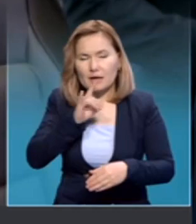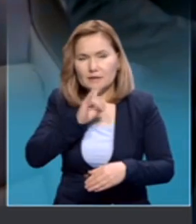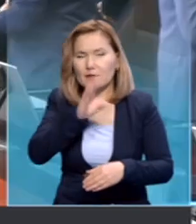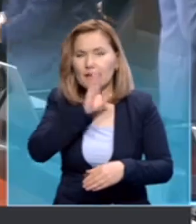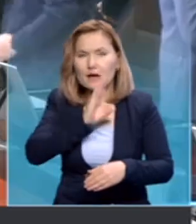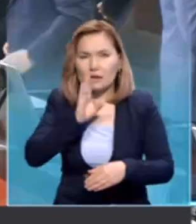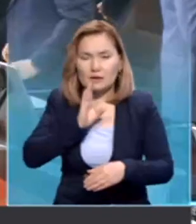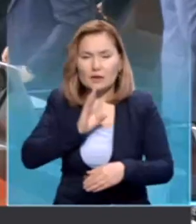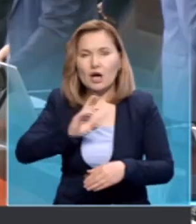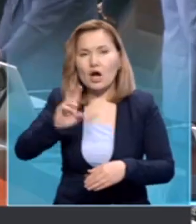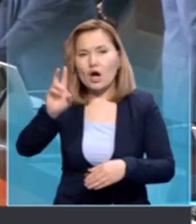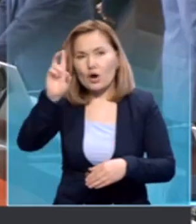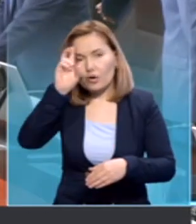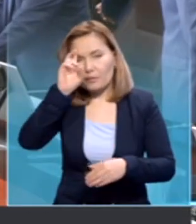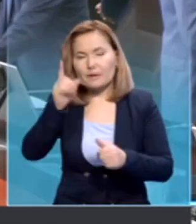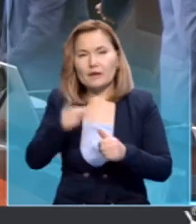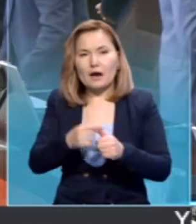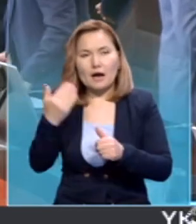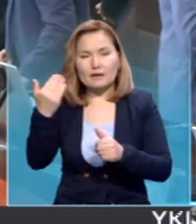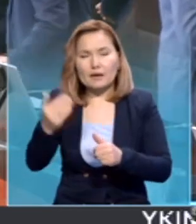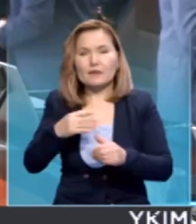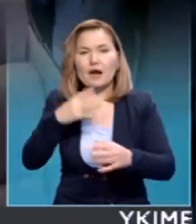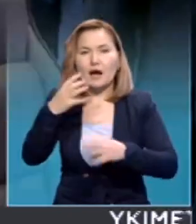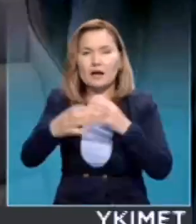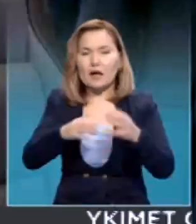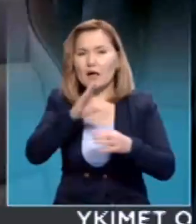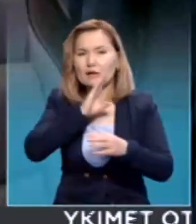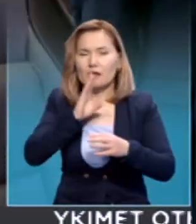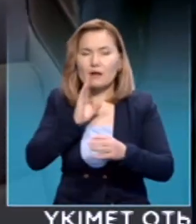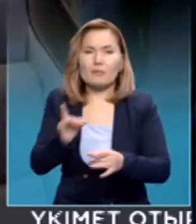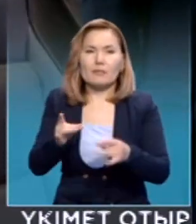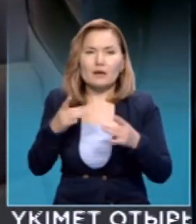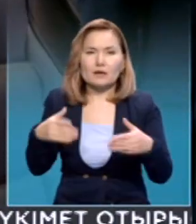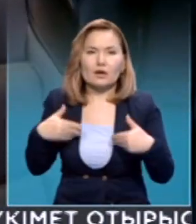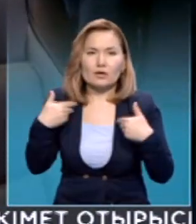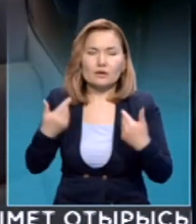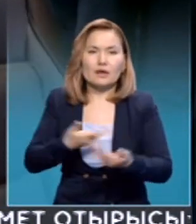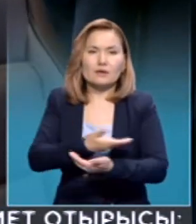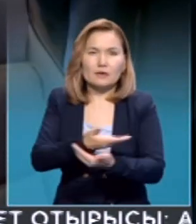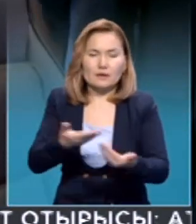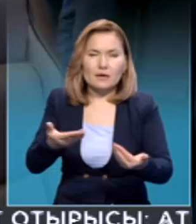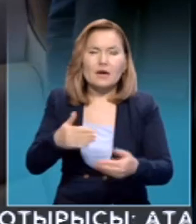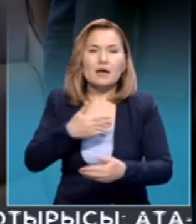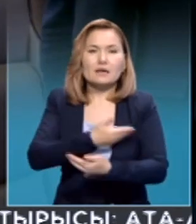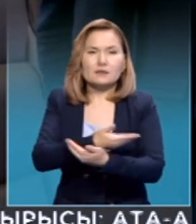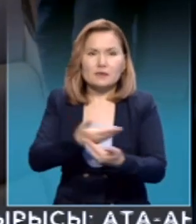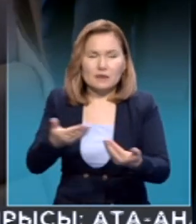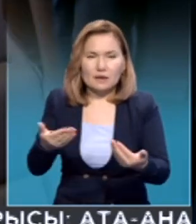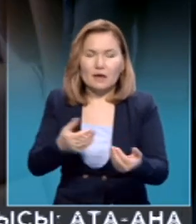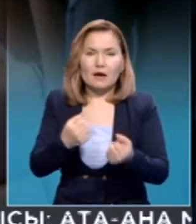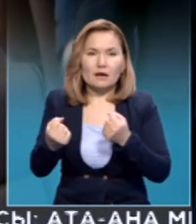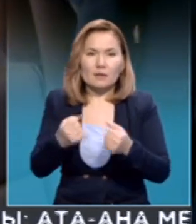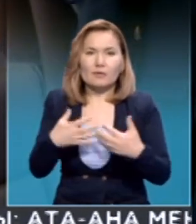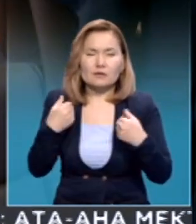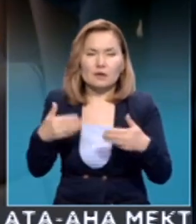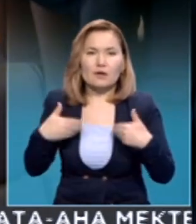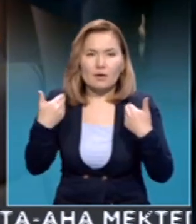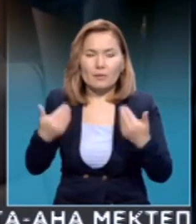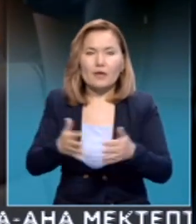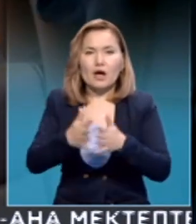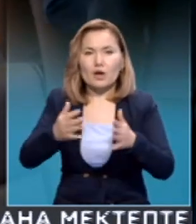ер-азаматтарының атынан келе жатқан халықаралық әйелдер күнімен шын жүректен құттықтаймыз. Сіздерге деген құрметіміз,